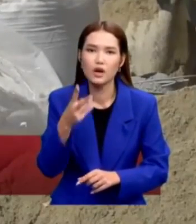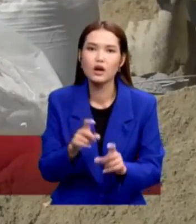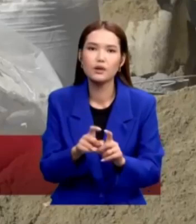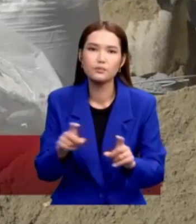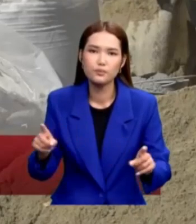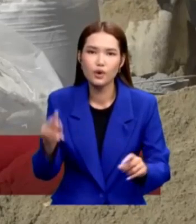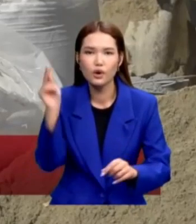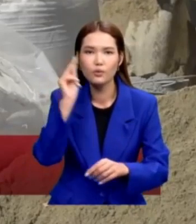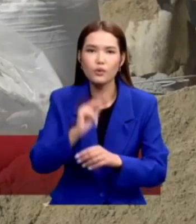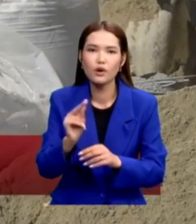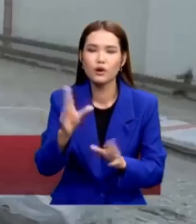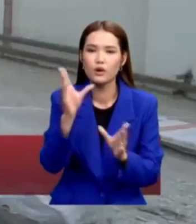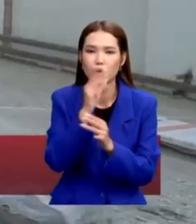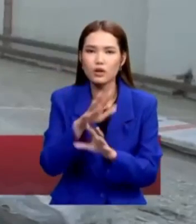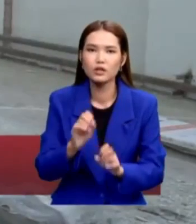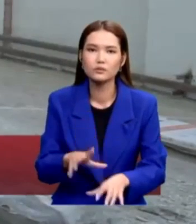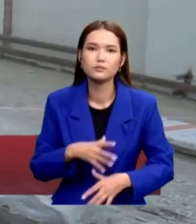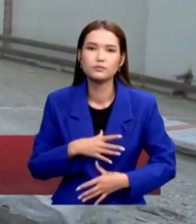жылына үлгермей қалуы мүмкін.